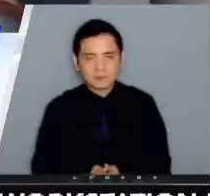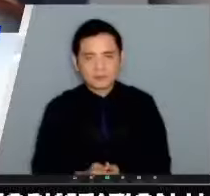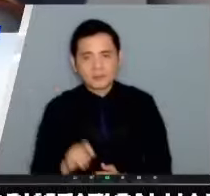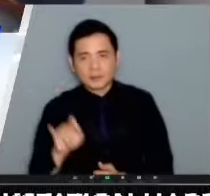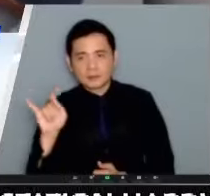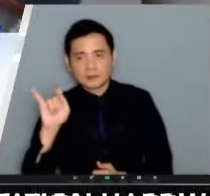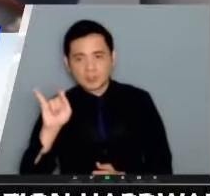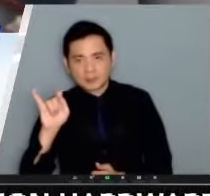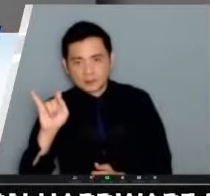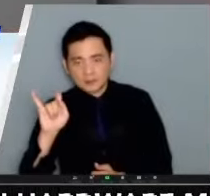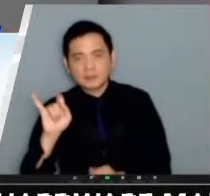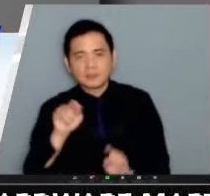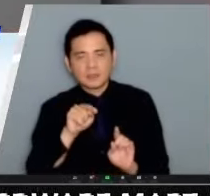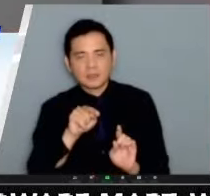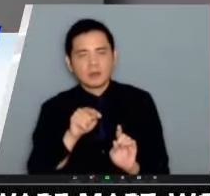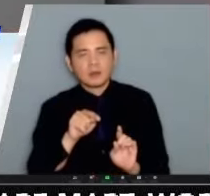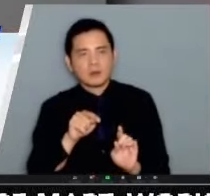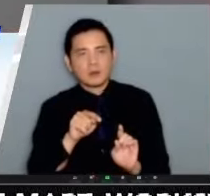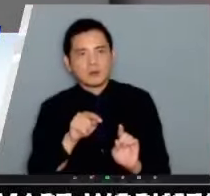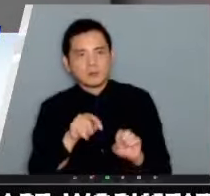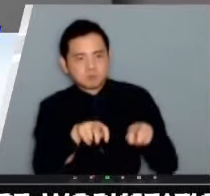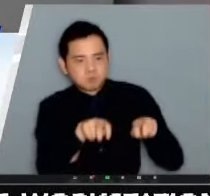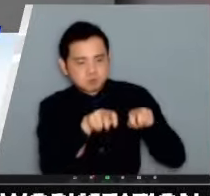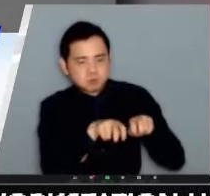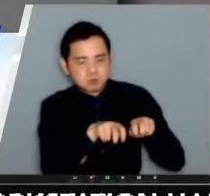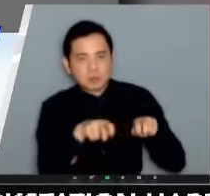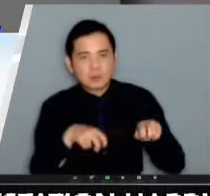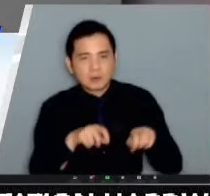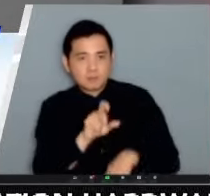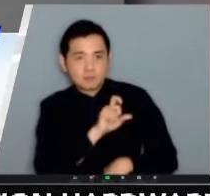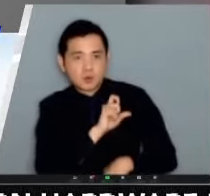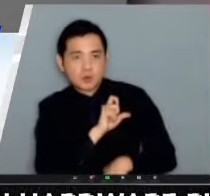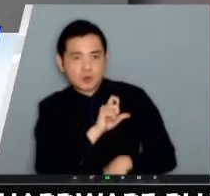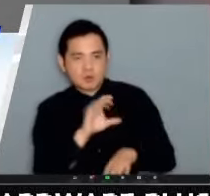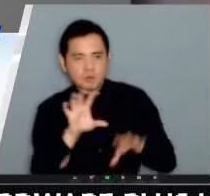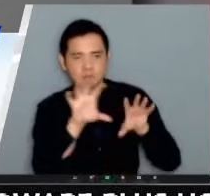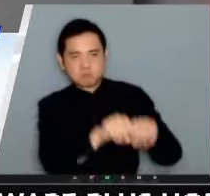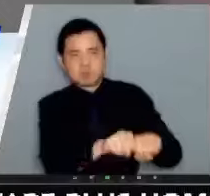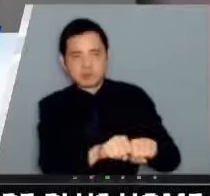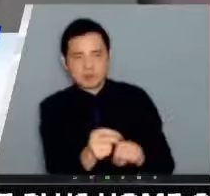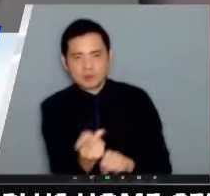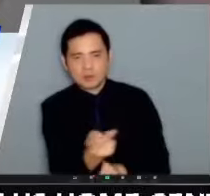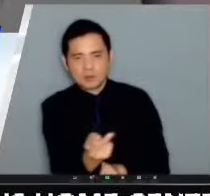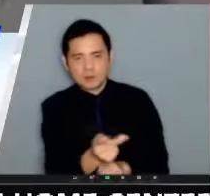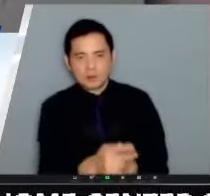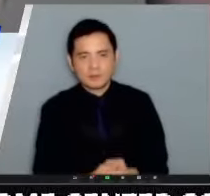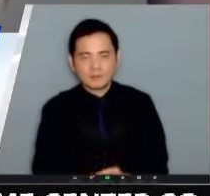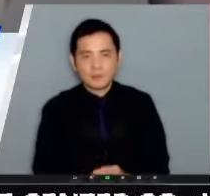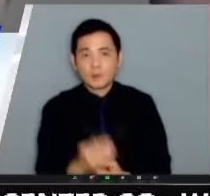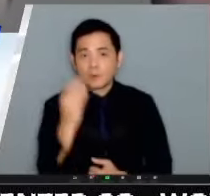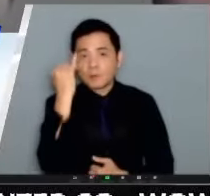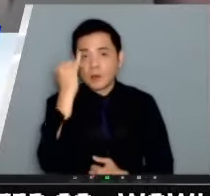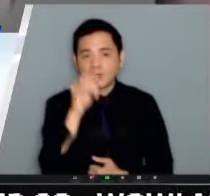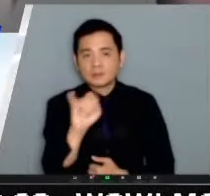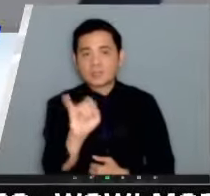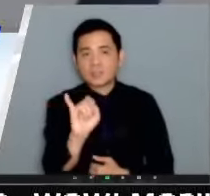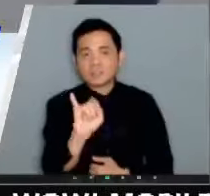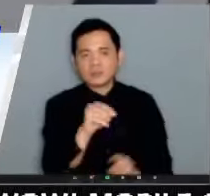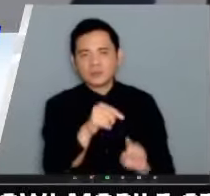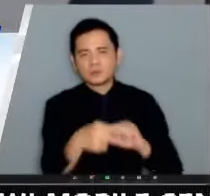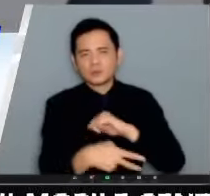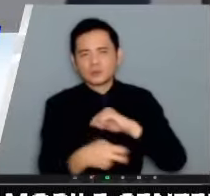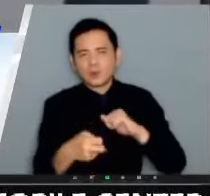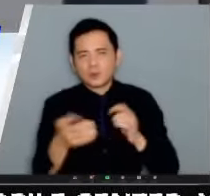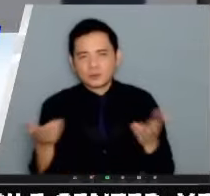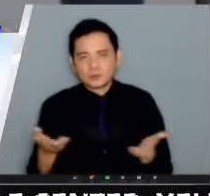arestuhin ng mga operatiba ng District anti-carnapping unit ng qcpd ang taxi kinara pala ng dalawa sa Quezon City